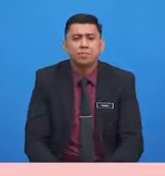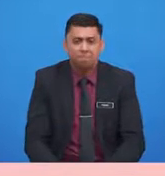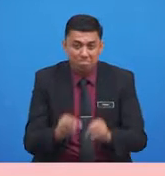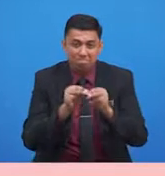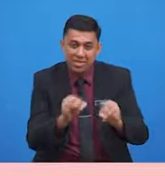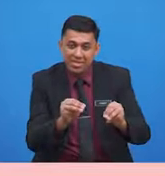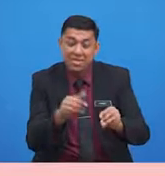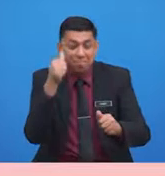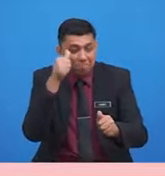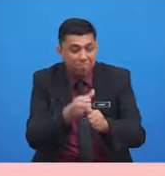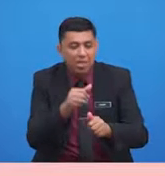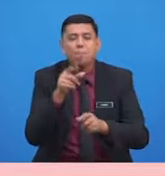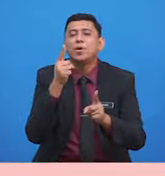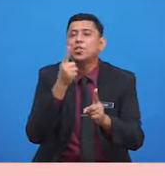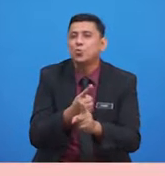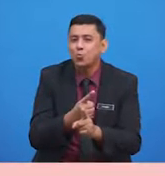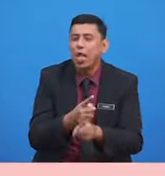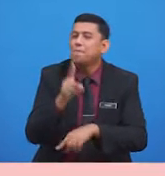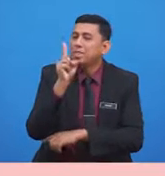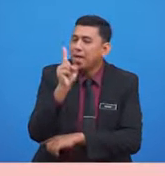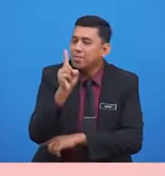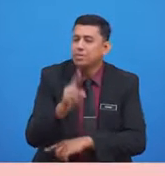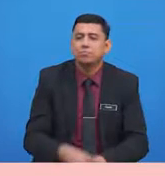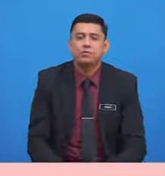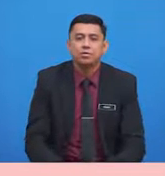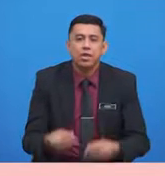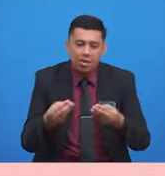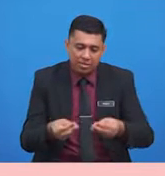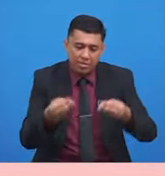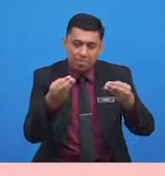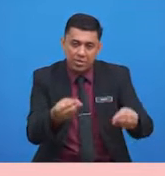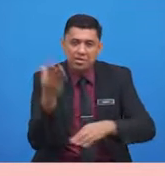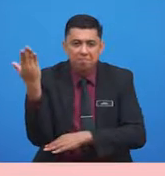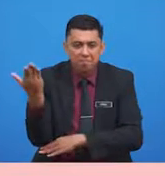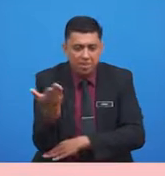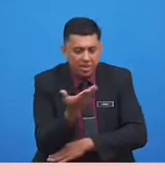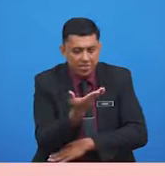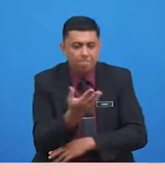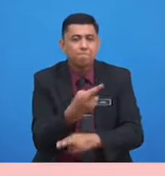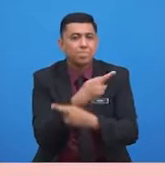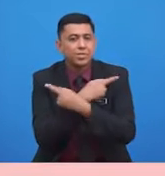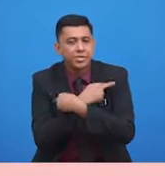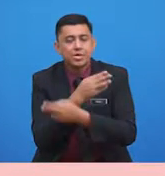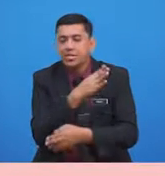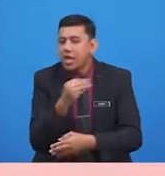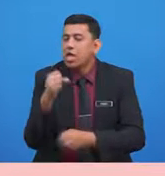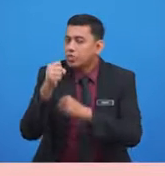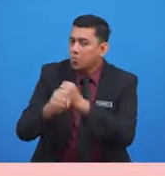ingat? Betul. Pertama, memberi layanan mesra dan